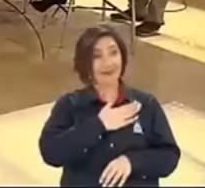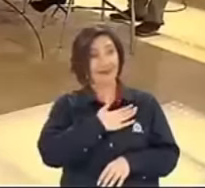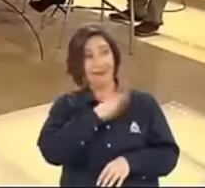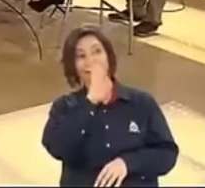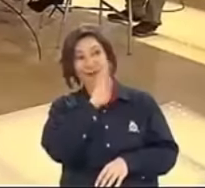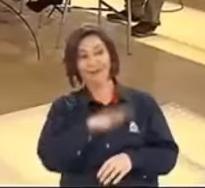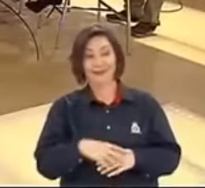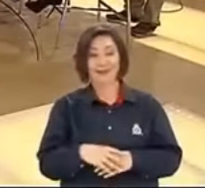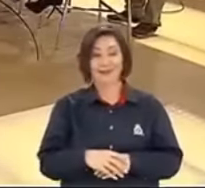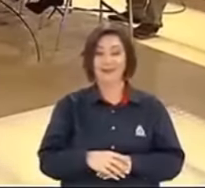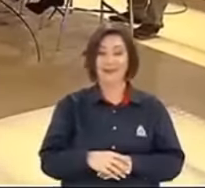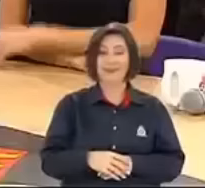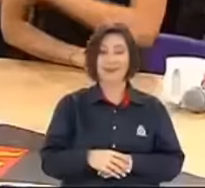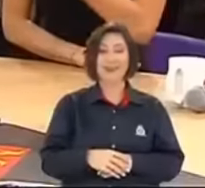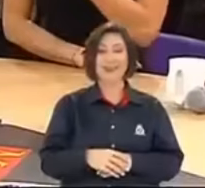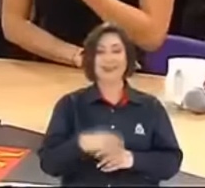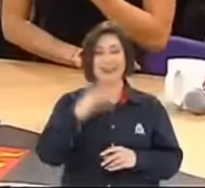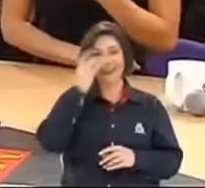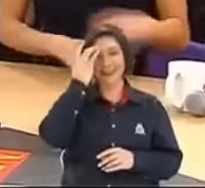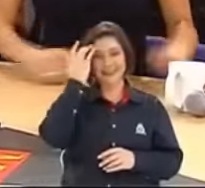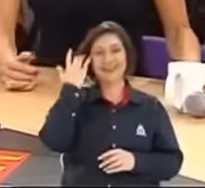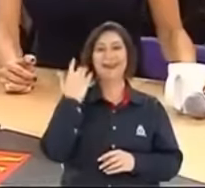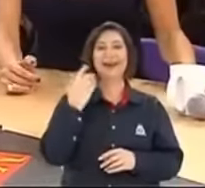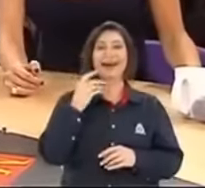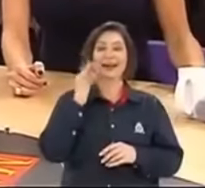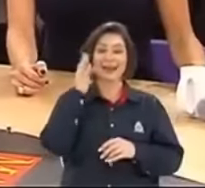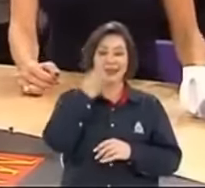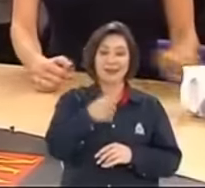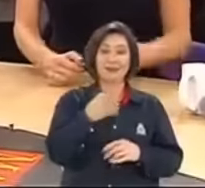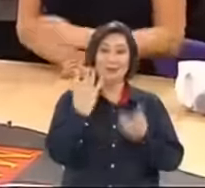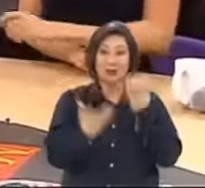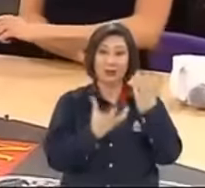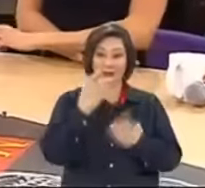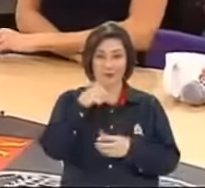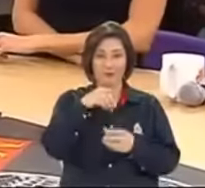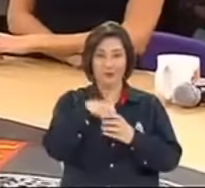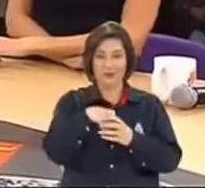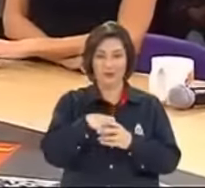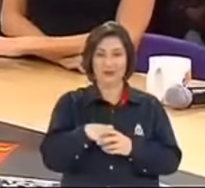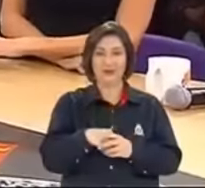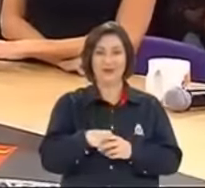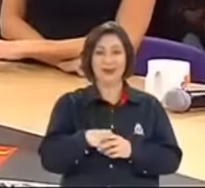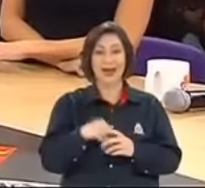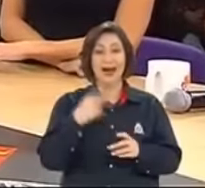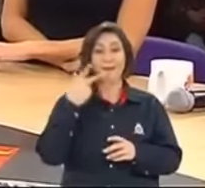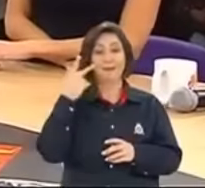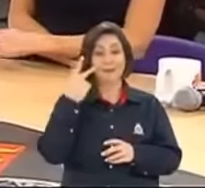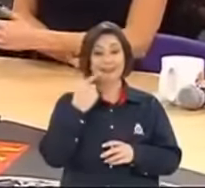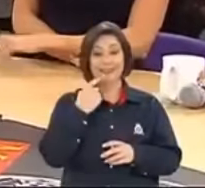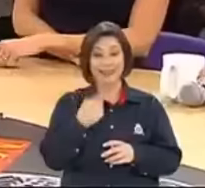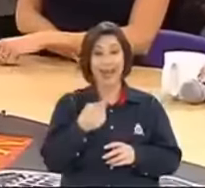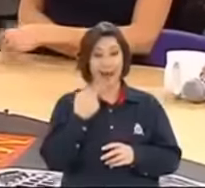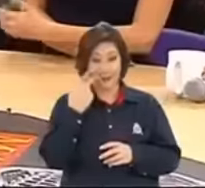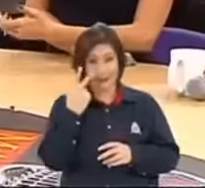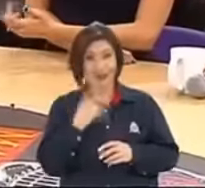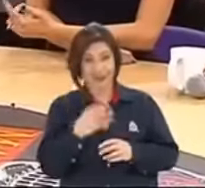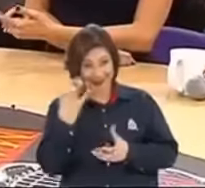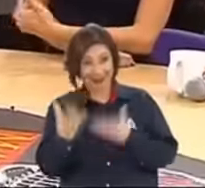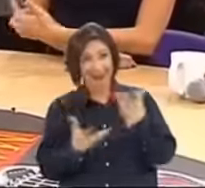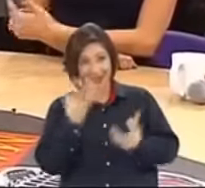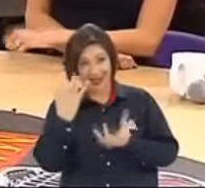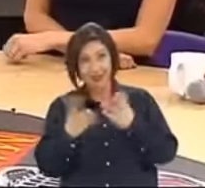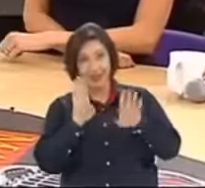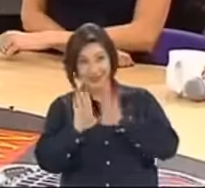ol, teşekkürler. Huriler. Asuman ablaya geldi. Aa, Asuman abla. Abla dedi. Abla,